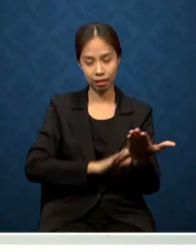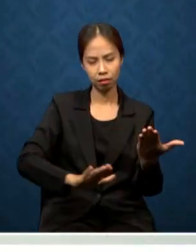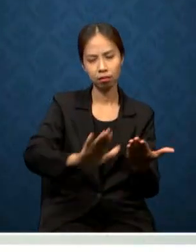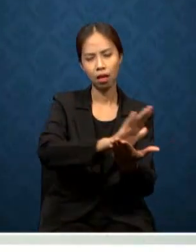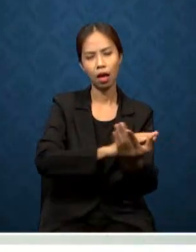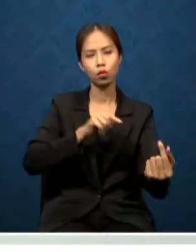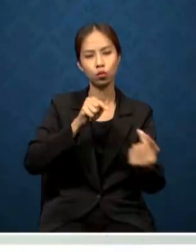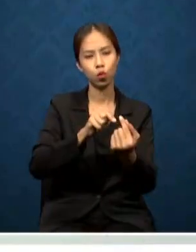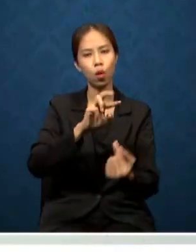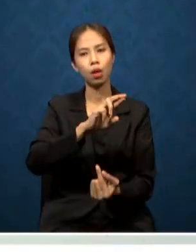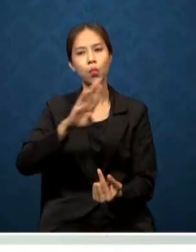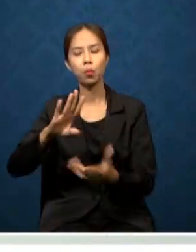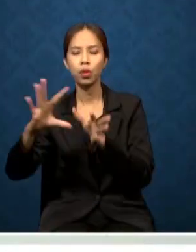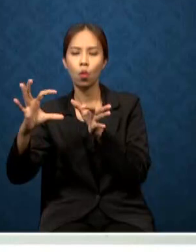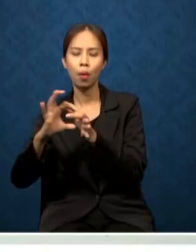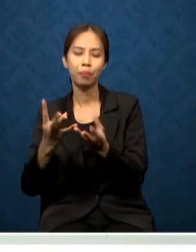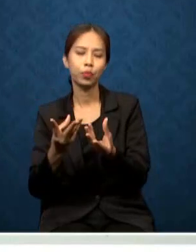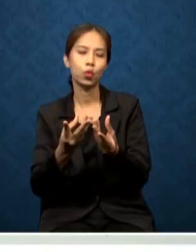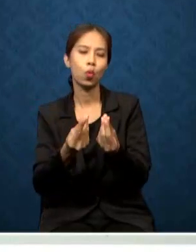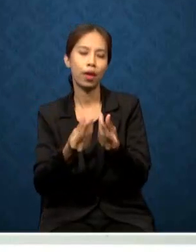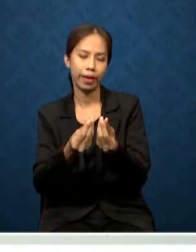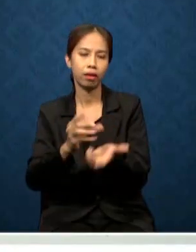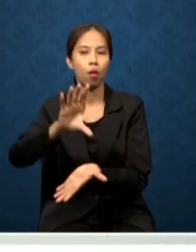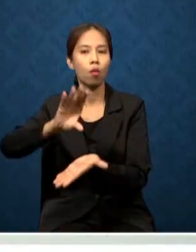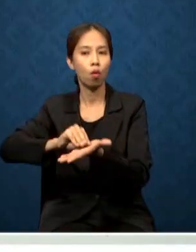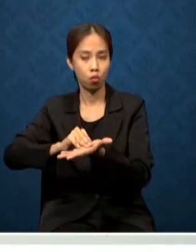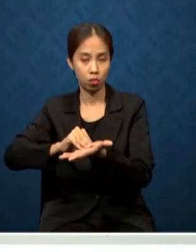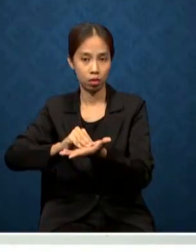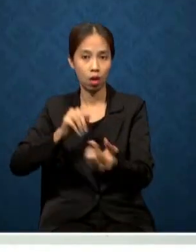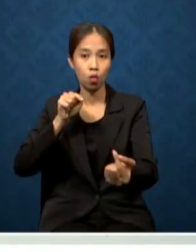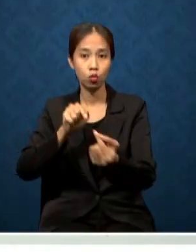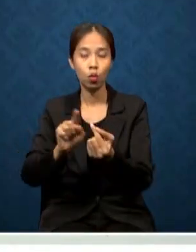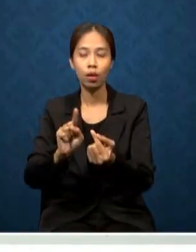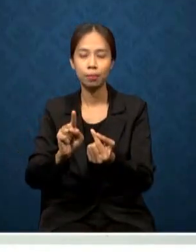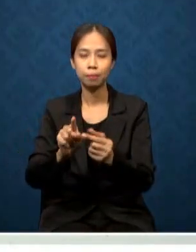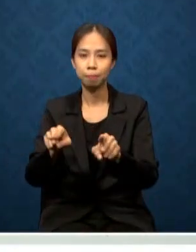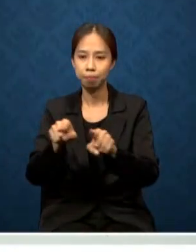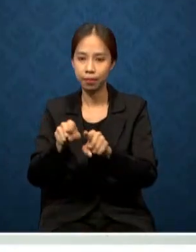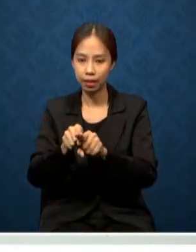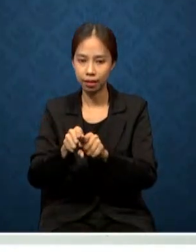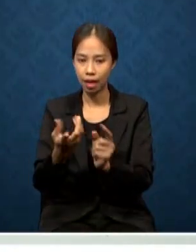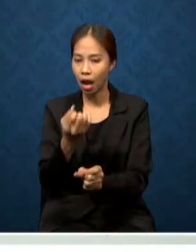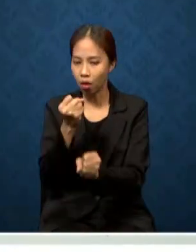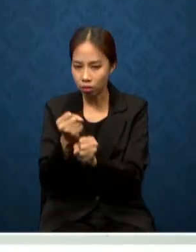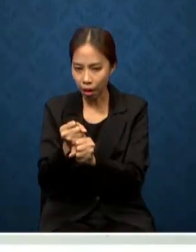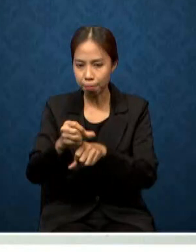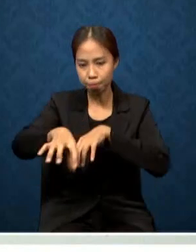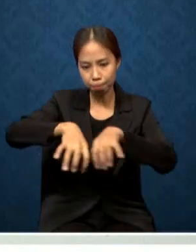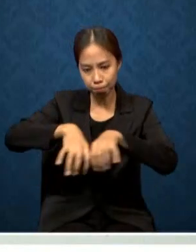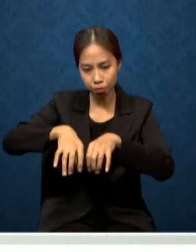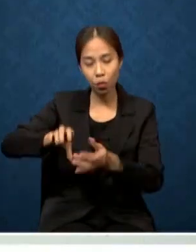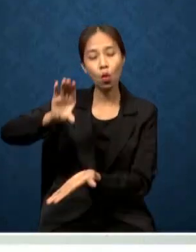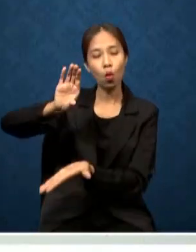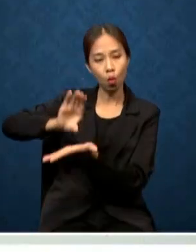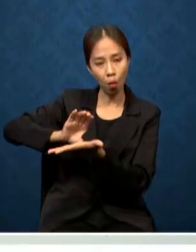ที่ใช้ตัวเลขใช้ข้อมูลเป็นตัวชี้วัดเป็นเครื่องมือในการที่จะจัดทำงบประมาณ